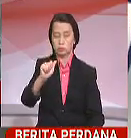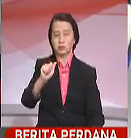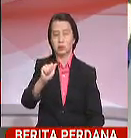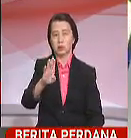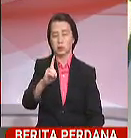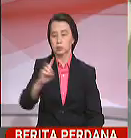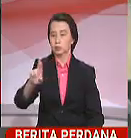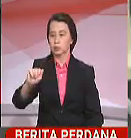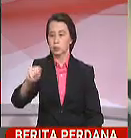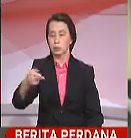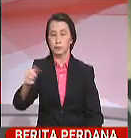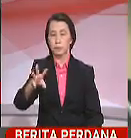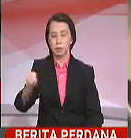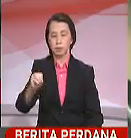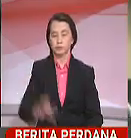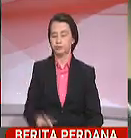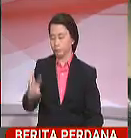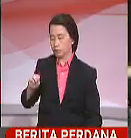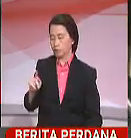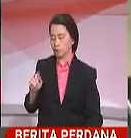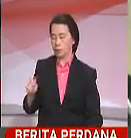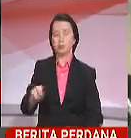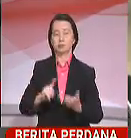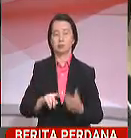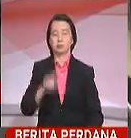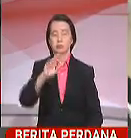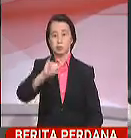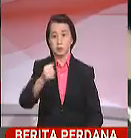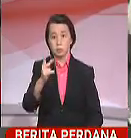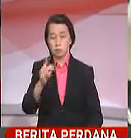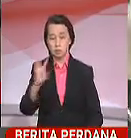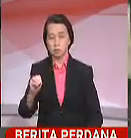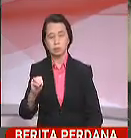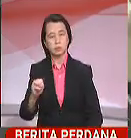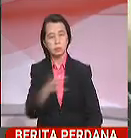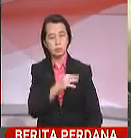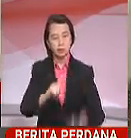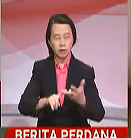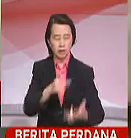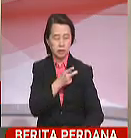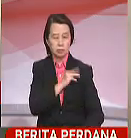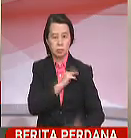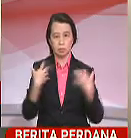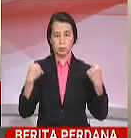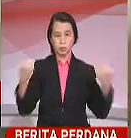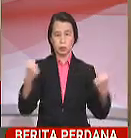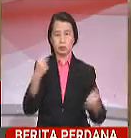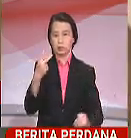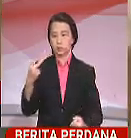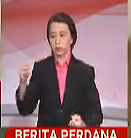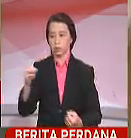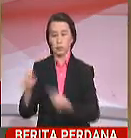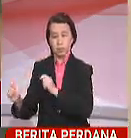Rahman. Majlis Keselamatan Negara, Kementerian Sains, Teknologi dan Inovasi serta Kementerian Kesihatan akan